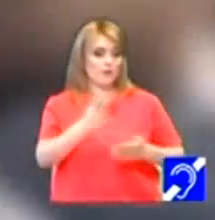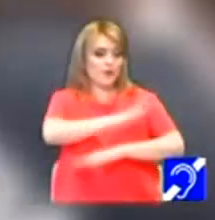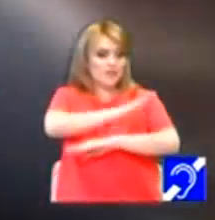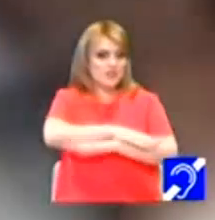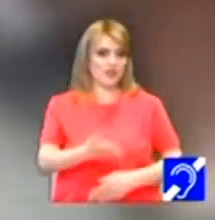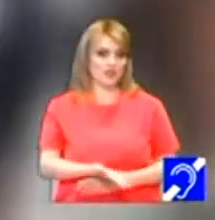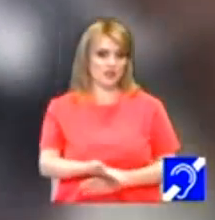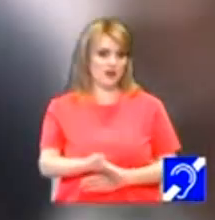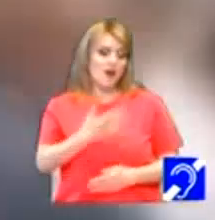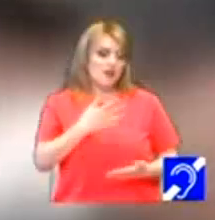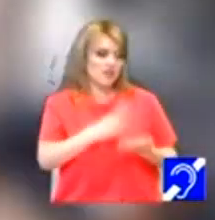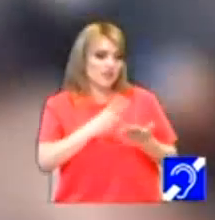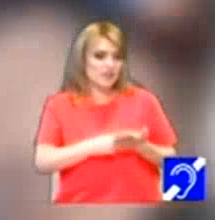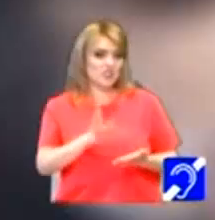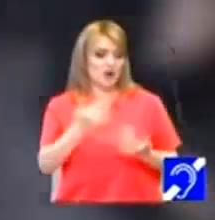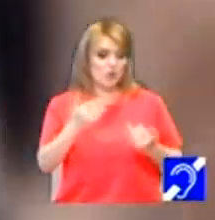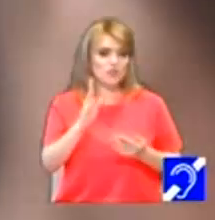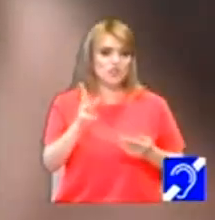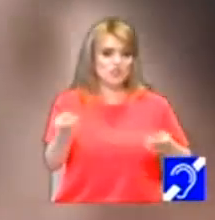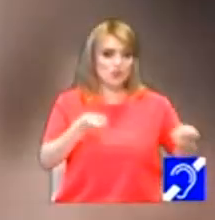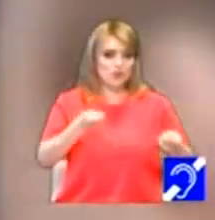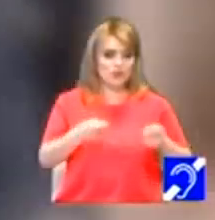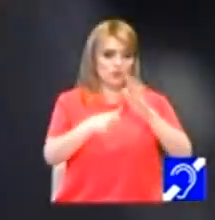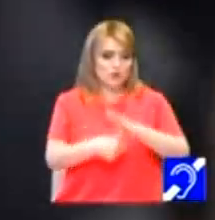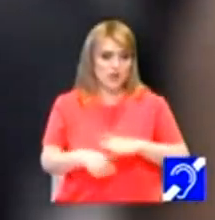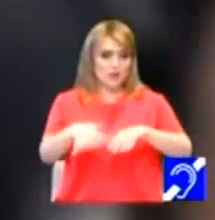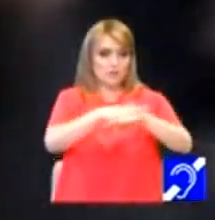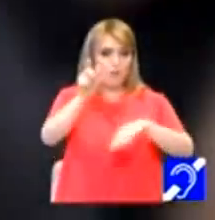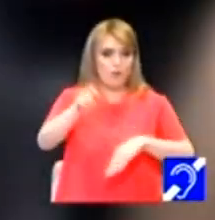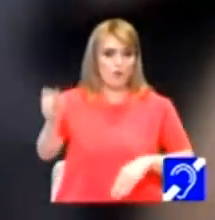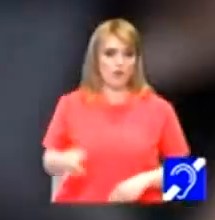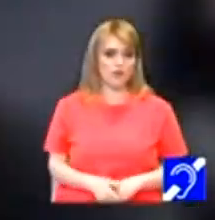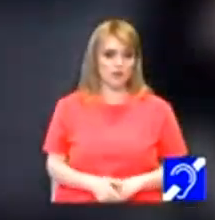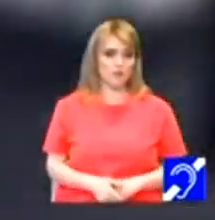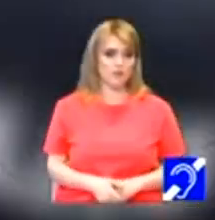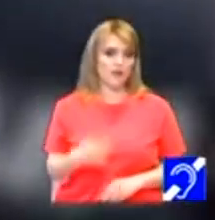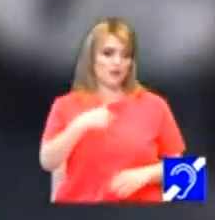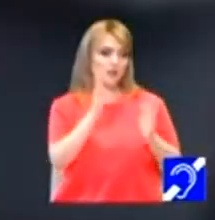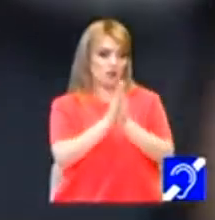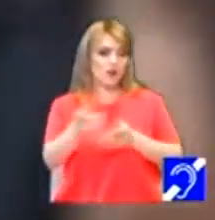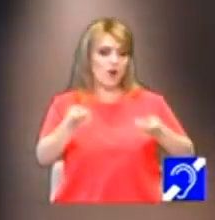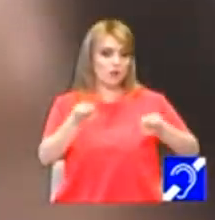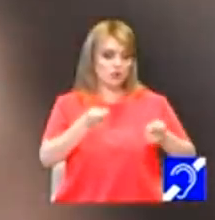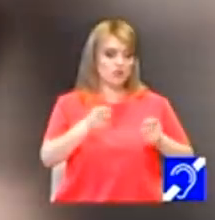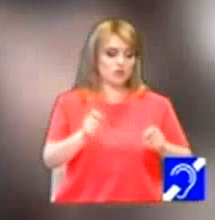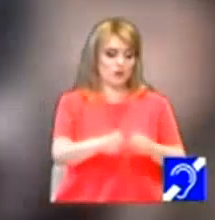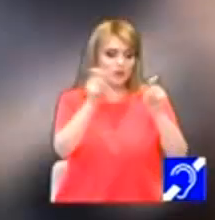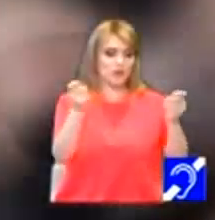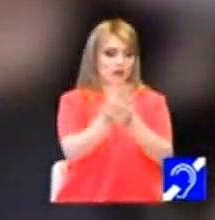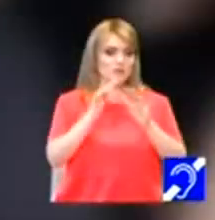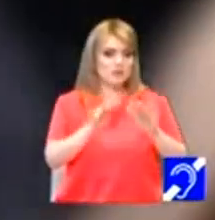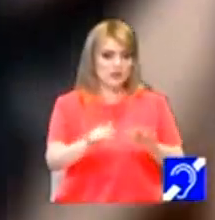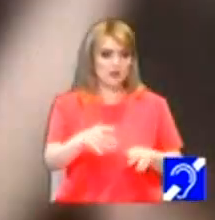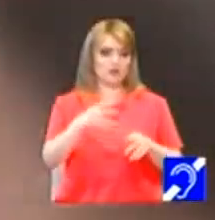și dovedește teama actualului regim de propriul popor. Și avocatul poporului solicită autorităților inițierea unor anchete transparente